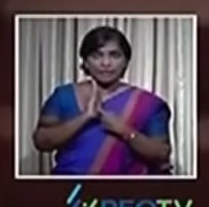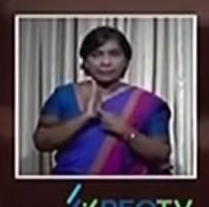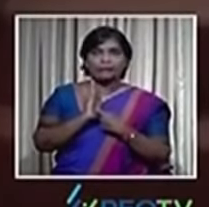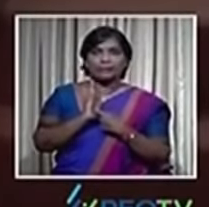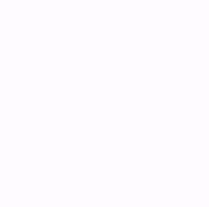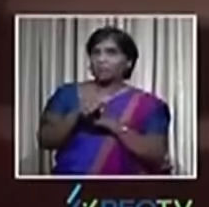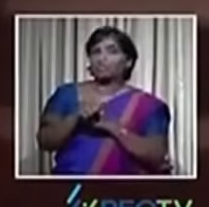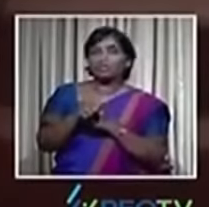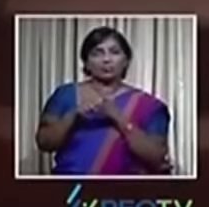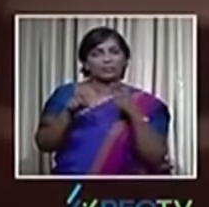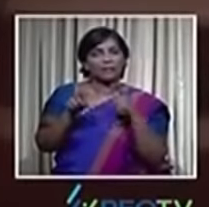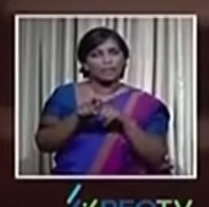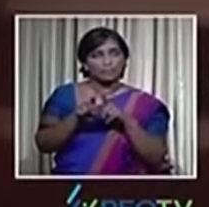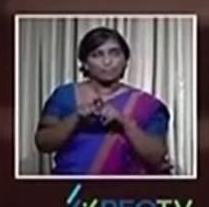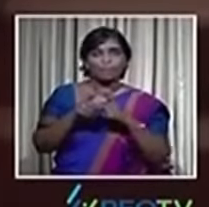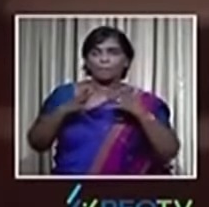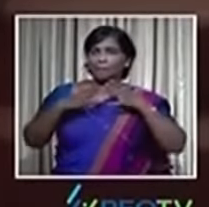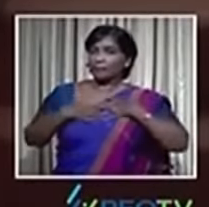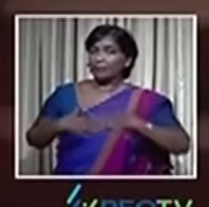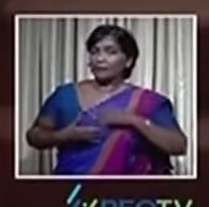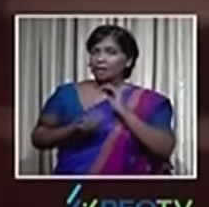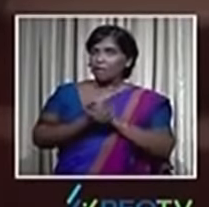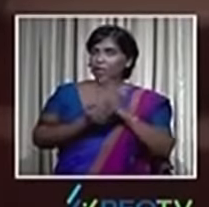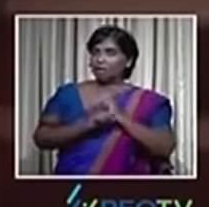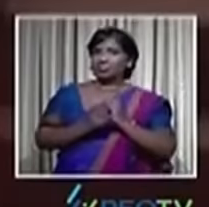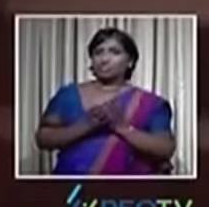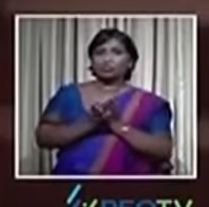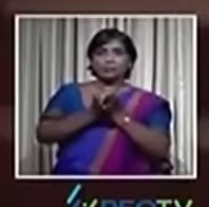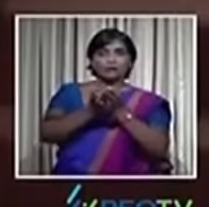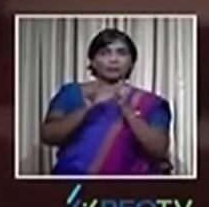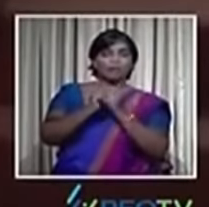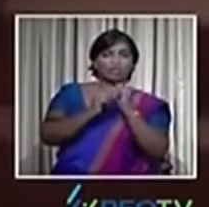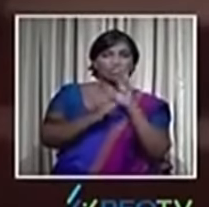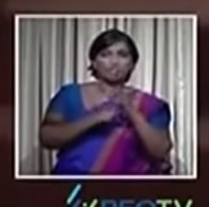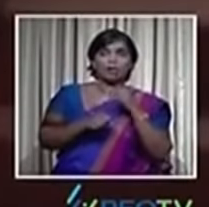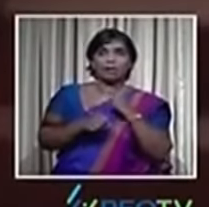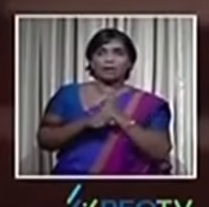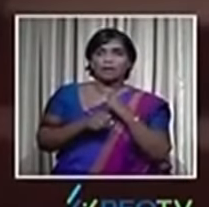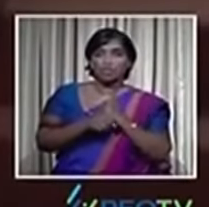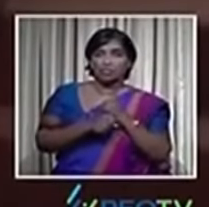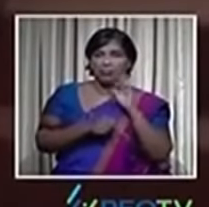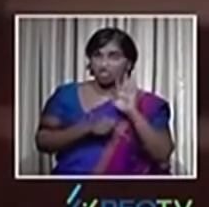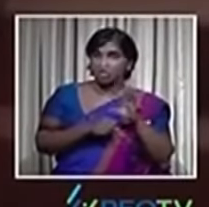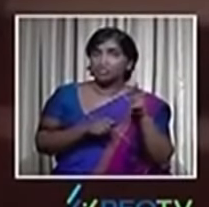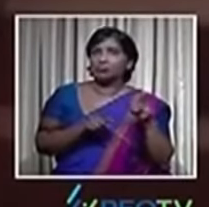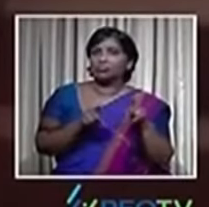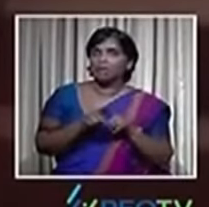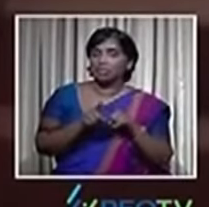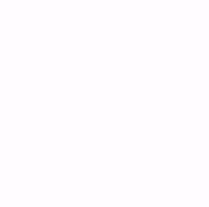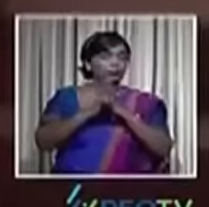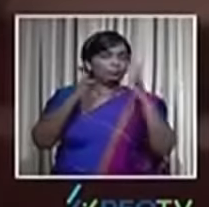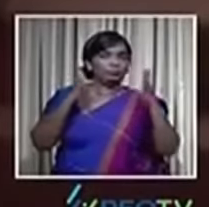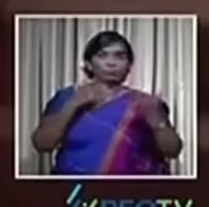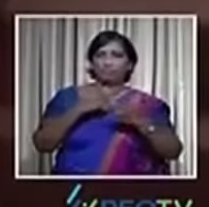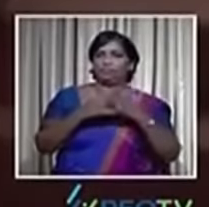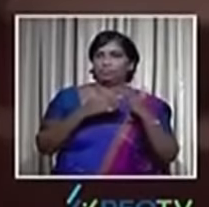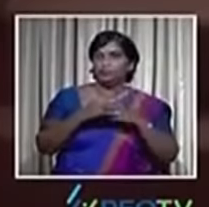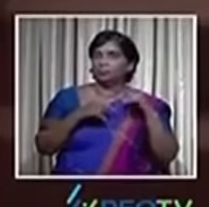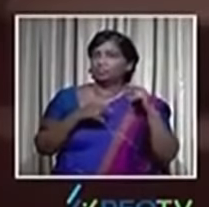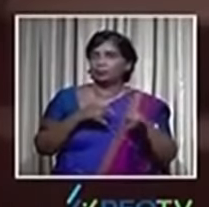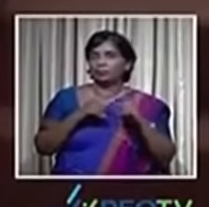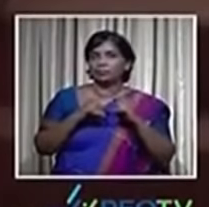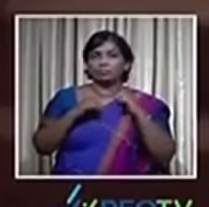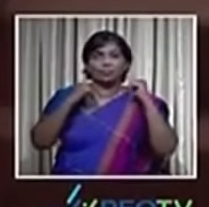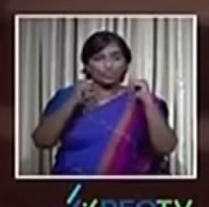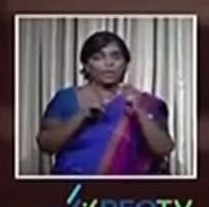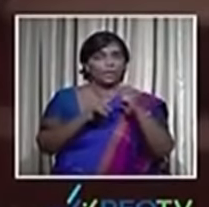எடுக்கப்படும். அரசாங்கத்தை குறை கூற வேண்டாம். பிரதேச சபை கூறியது, விலை மனு கூறி அதனை வழங்கியுள்ளோம். உயிரிழந்த பிள்ளைகள் உள்ளிட்ட அனைவருக்கும் அனுதாபம்